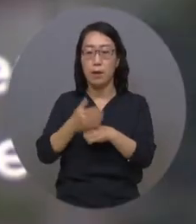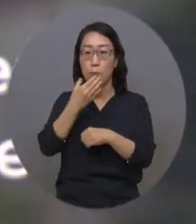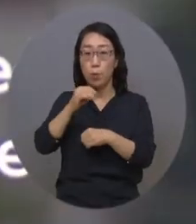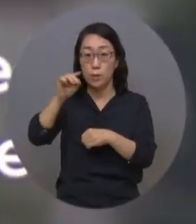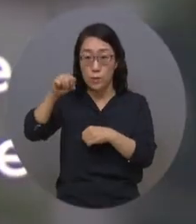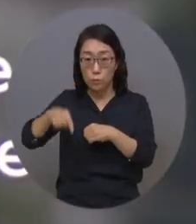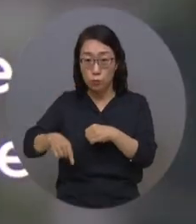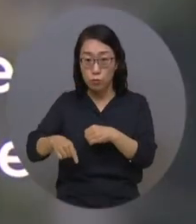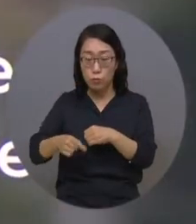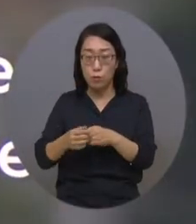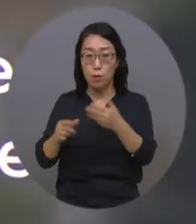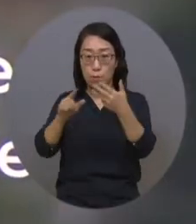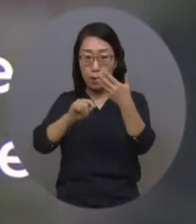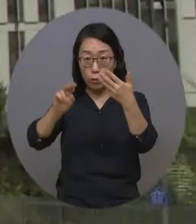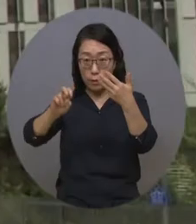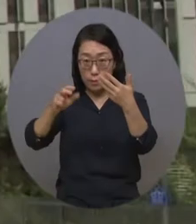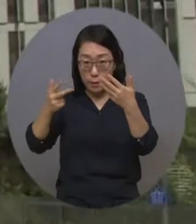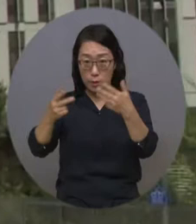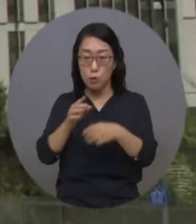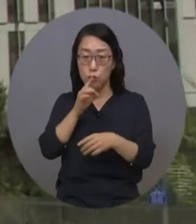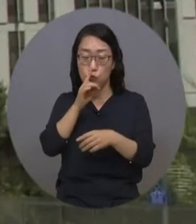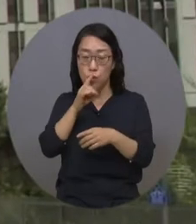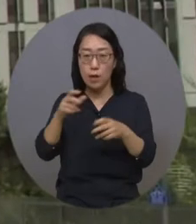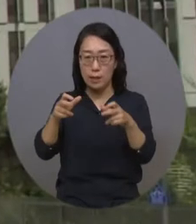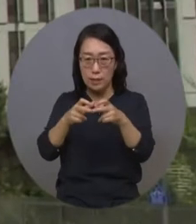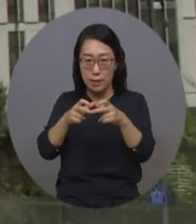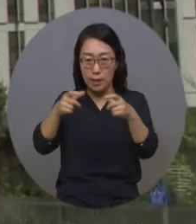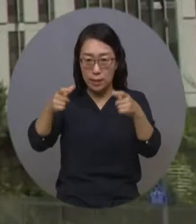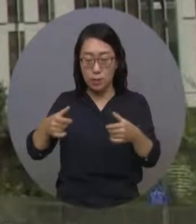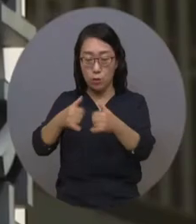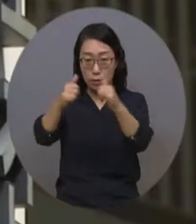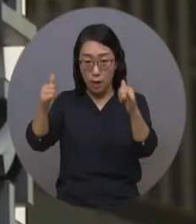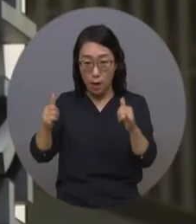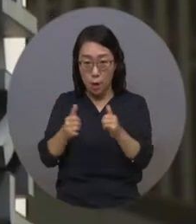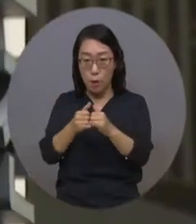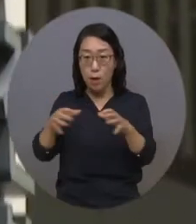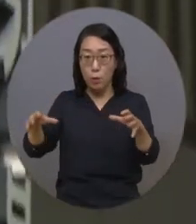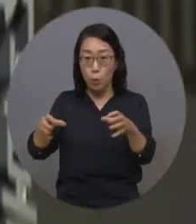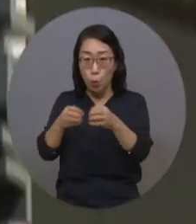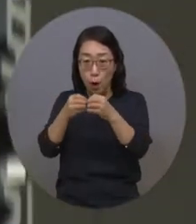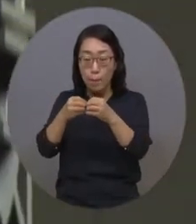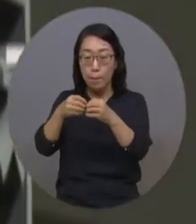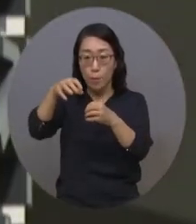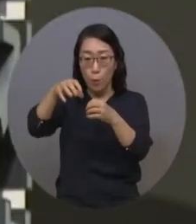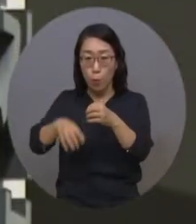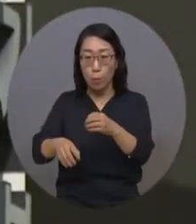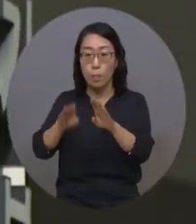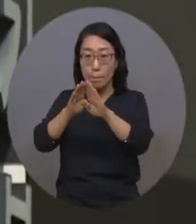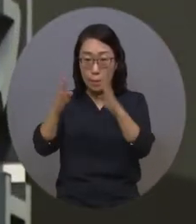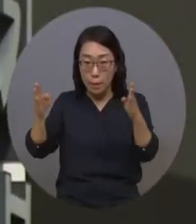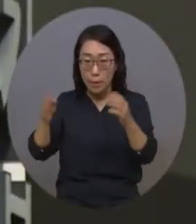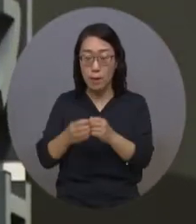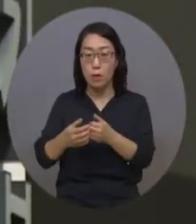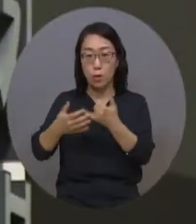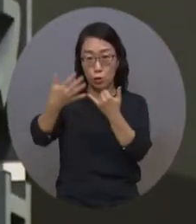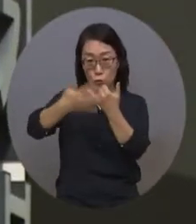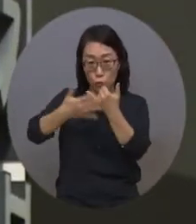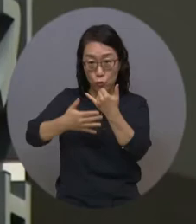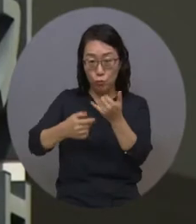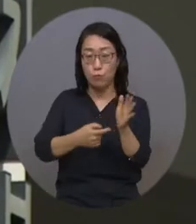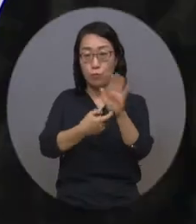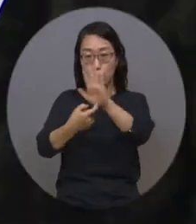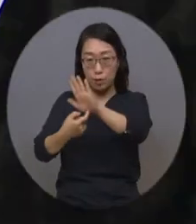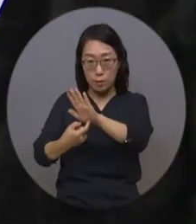보건복지부가 지난달 27일 중앙장애인 지역사회 통합지원센터 개소식을 유튜브를 통해 온라인으로